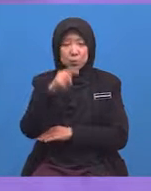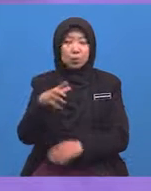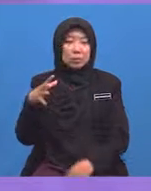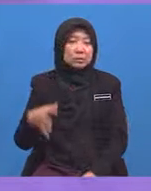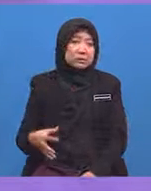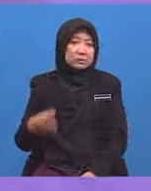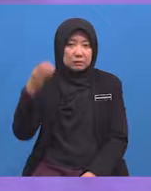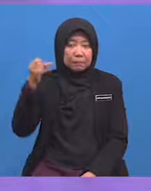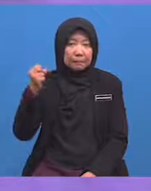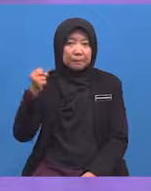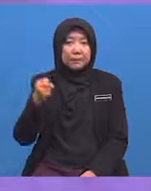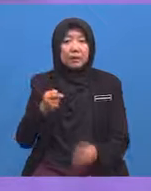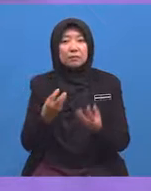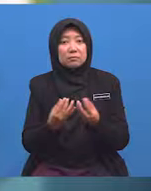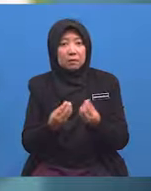mencengkam tanah.